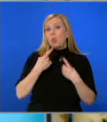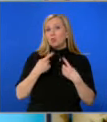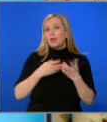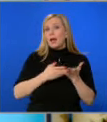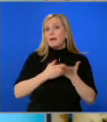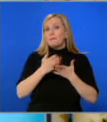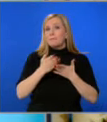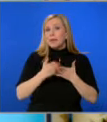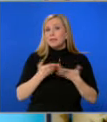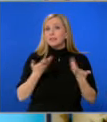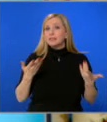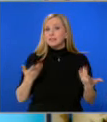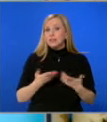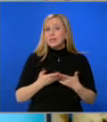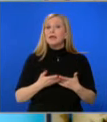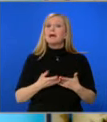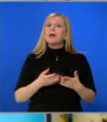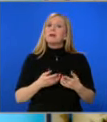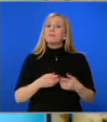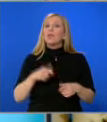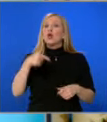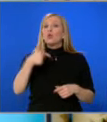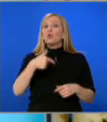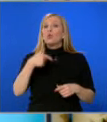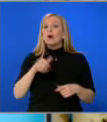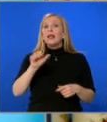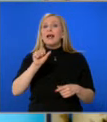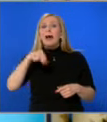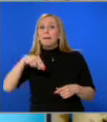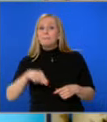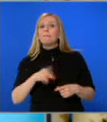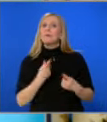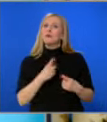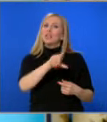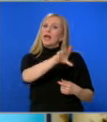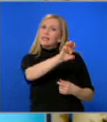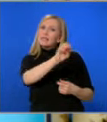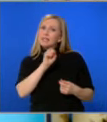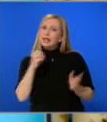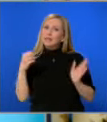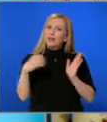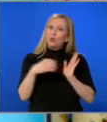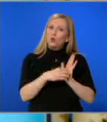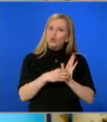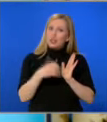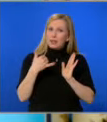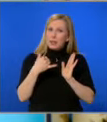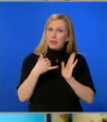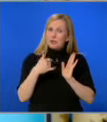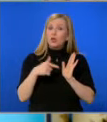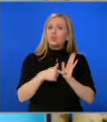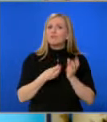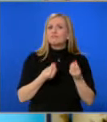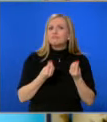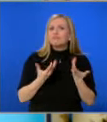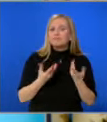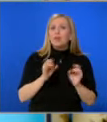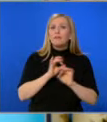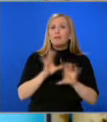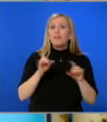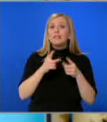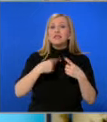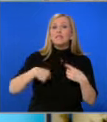през така наречените App Store-ове. Може да бъде изтеглено и качено на мобилен телефон. То съдържа информация